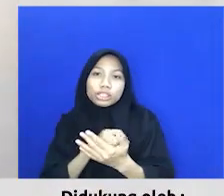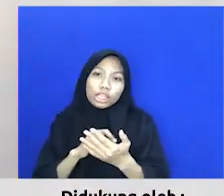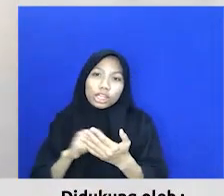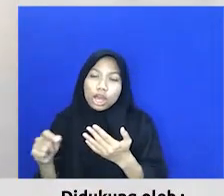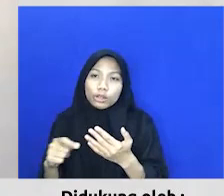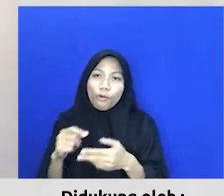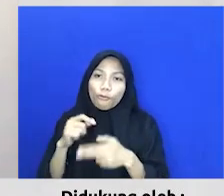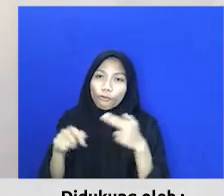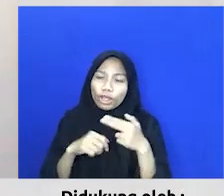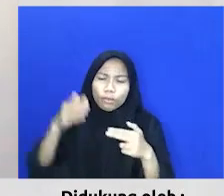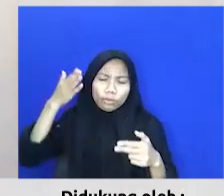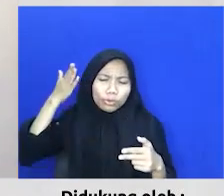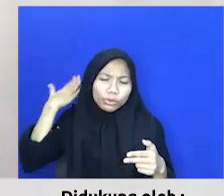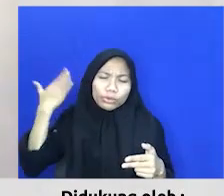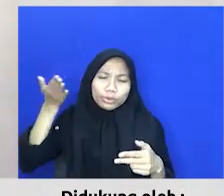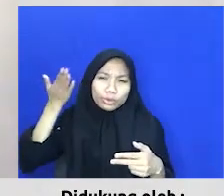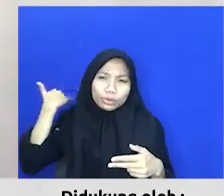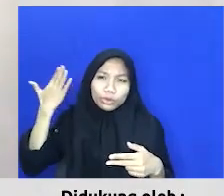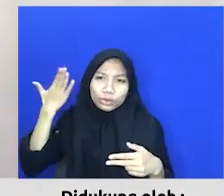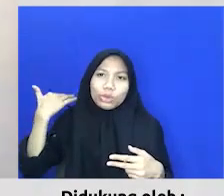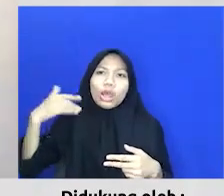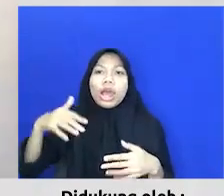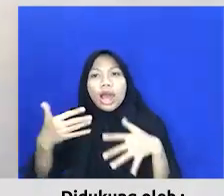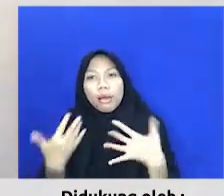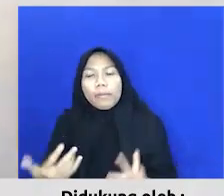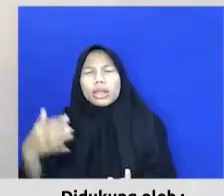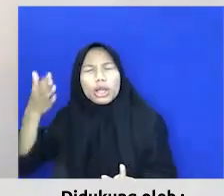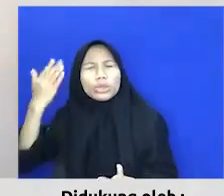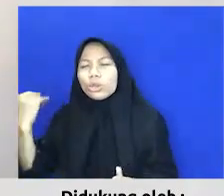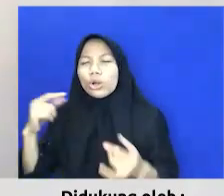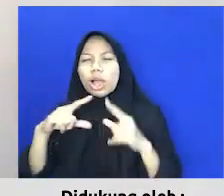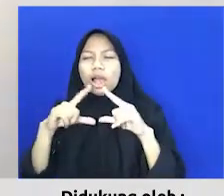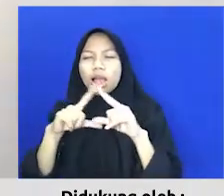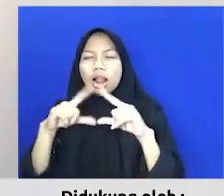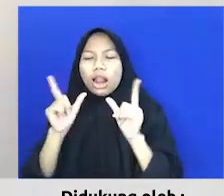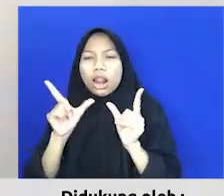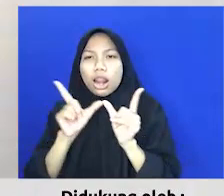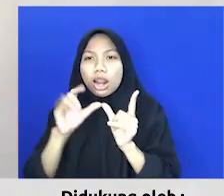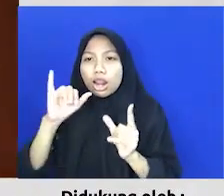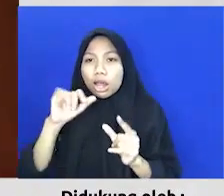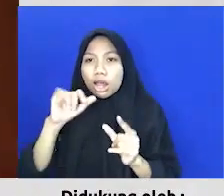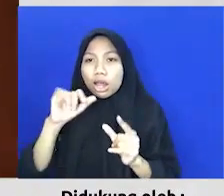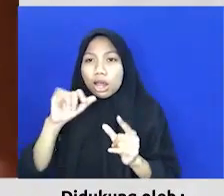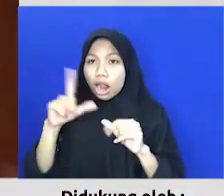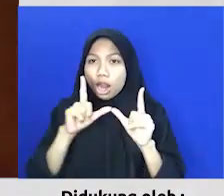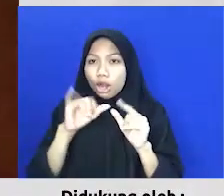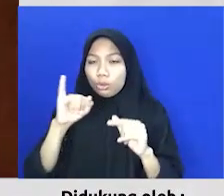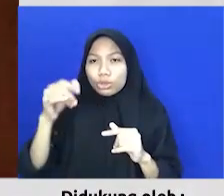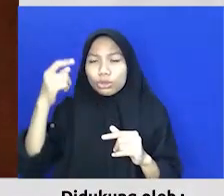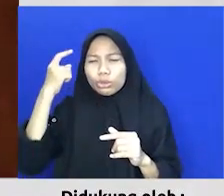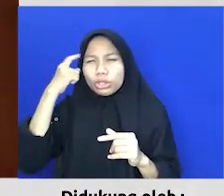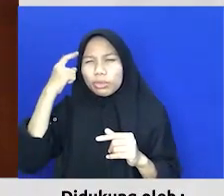wartawan dan penulis cerita pendek. Penulis cerita pendek, intinya adalah bagaimana mengalihkan kan ya,